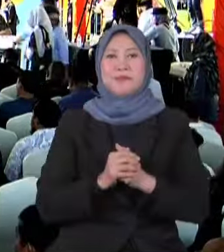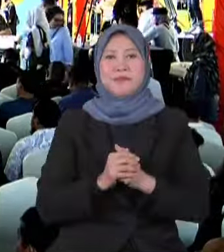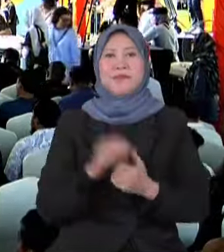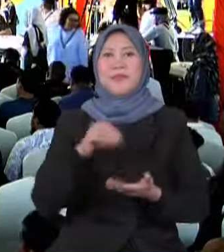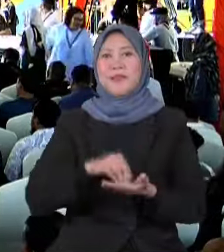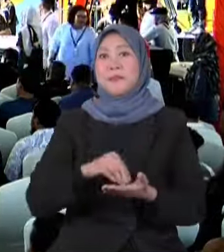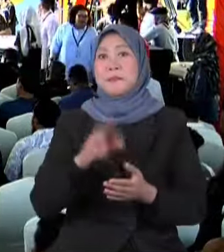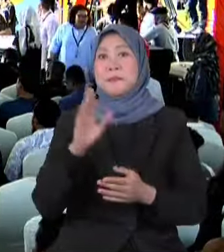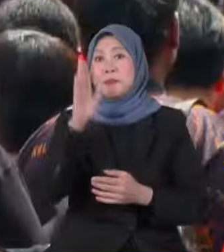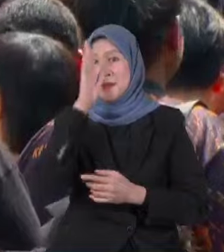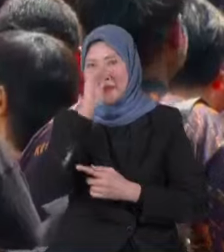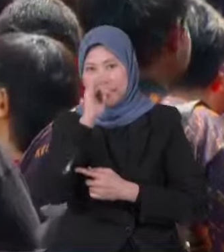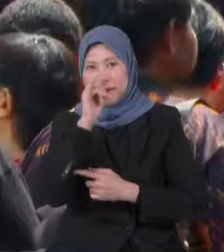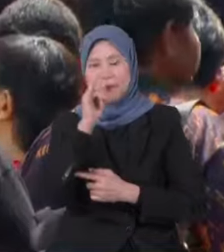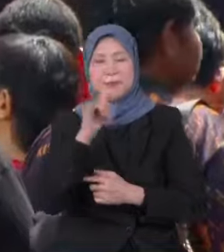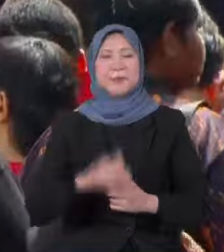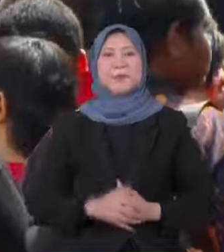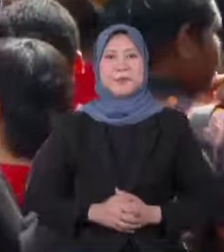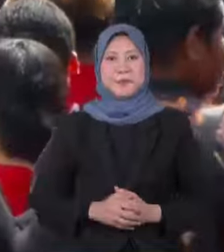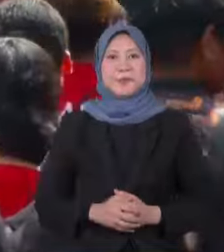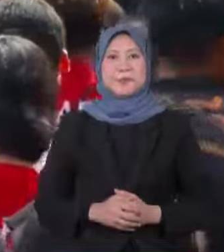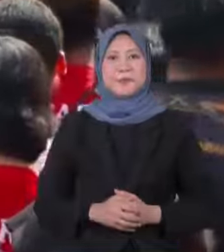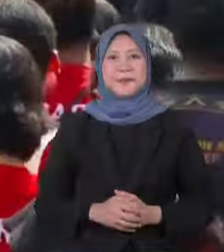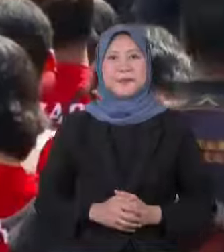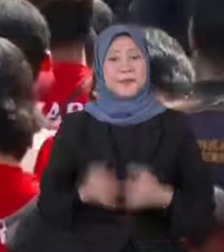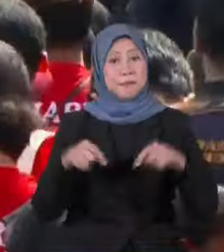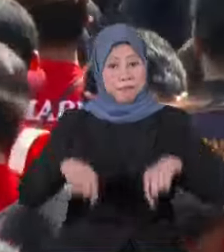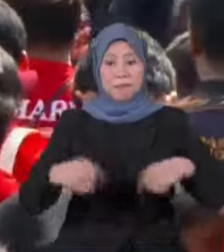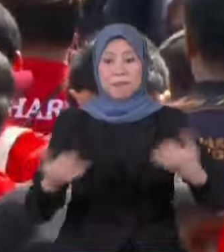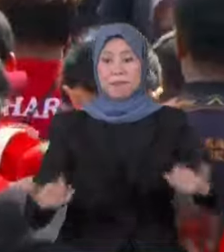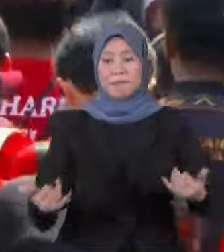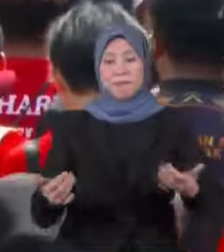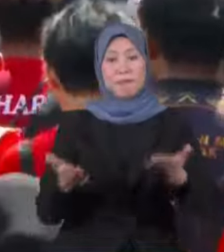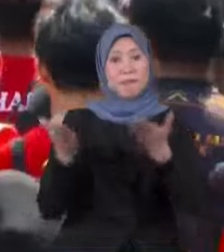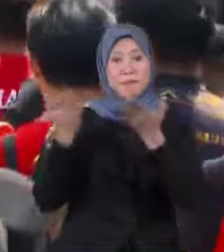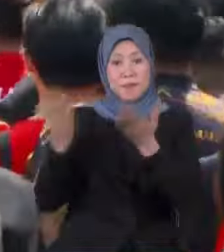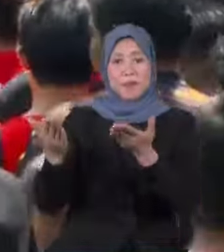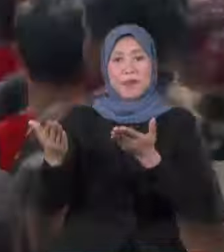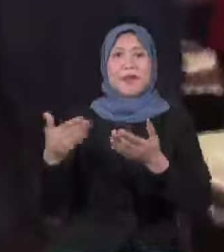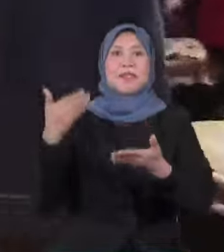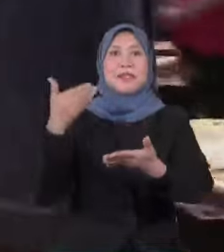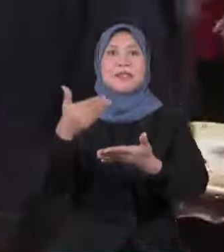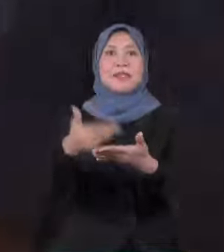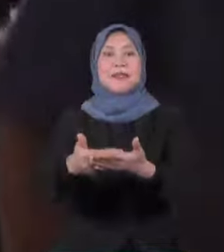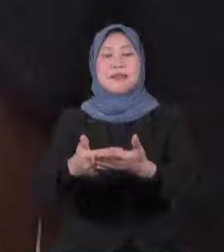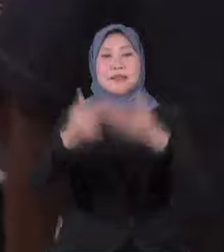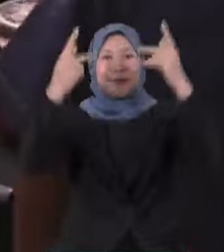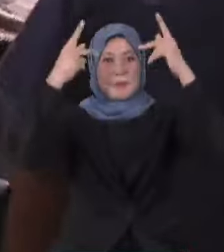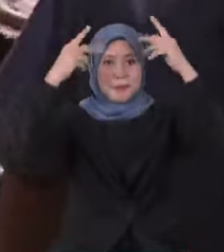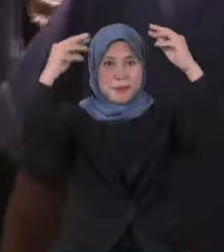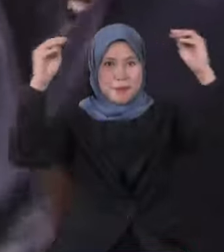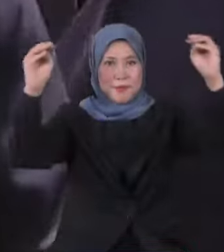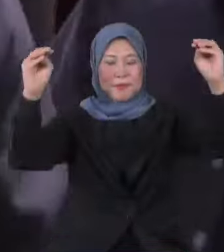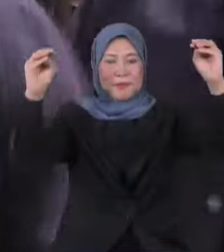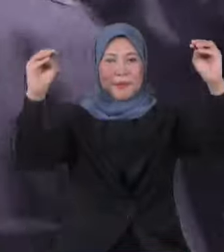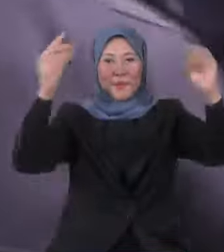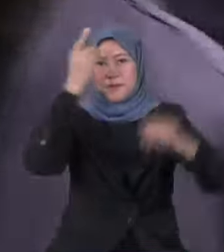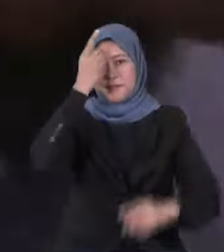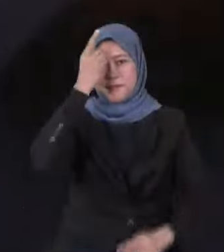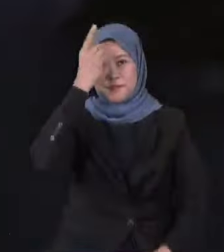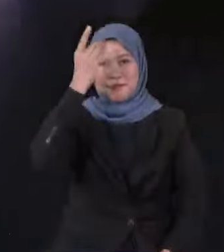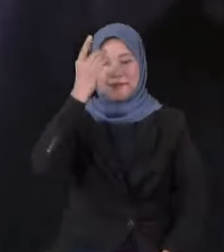berlangsung di Dataran Pahlawan Bandar Hilir Melaka. Dan sekarang ini anda dapat saksikan ketibaan yang amat berhormat Datuk